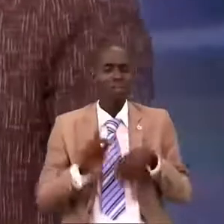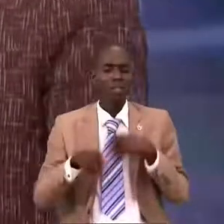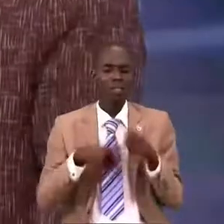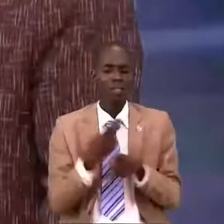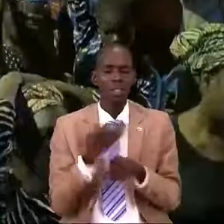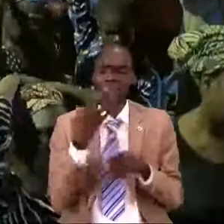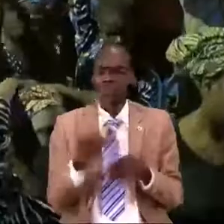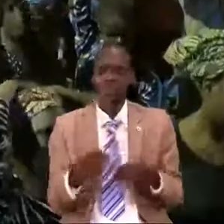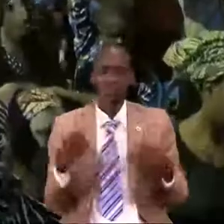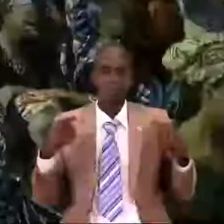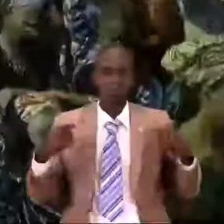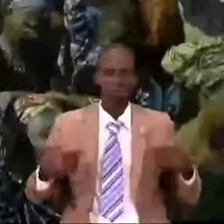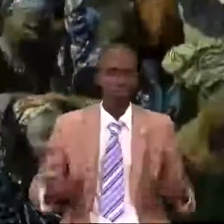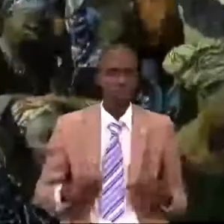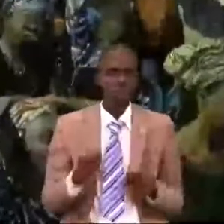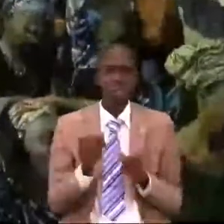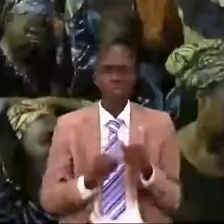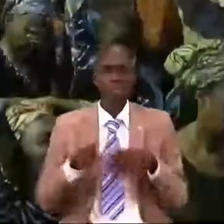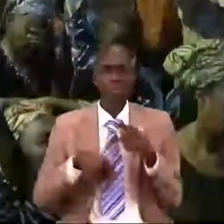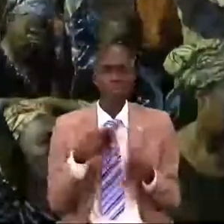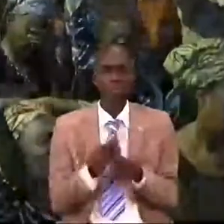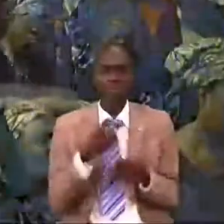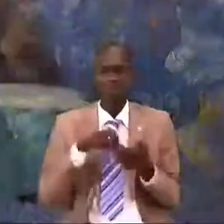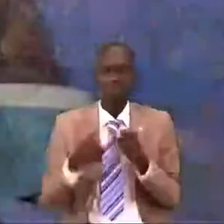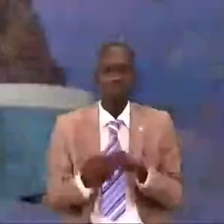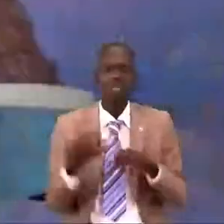ce soir, au nom de Jésus.